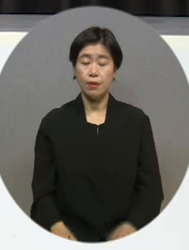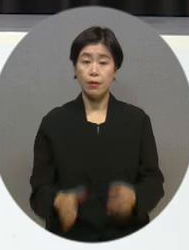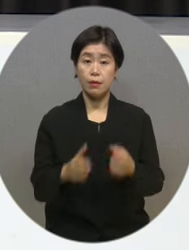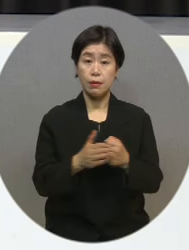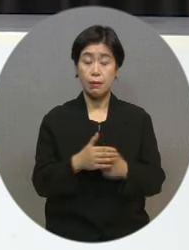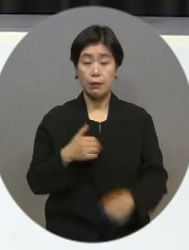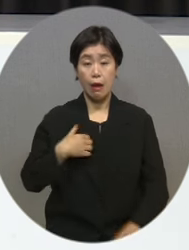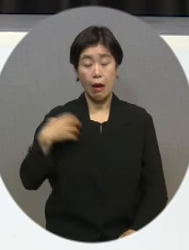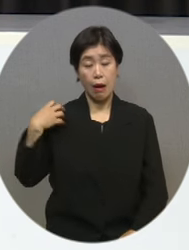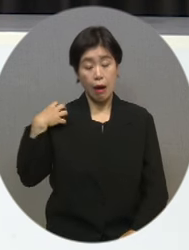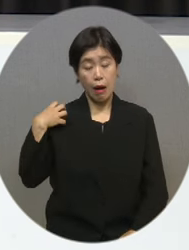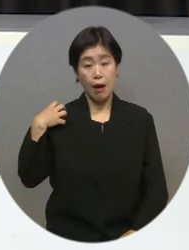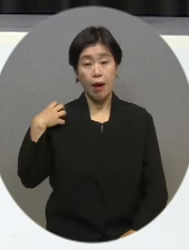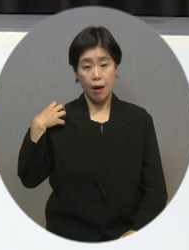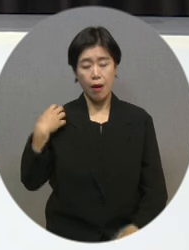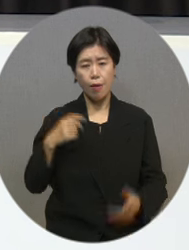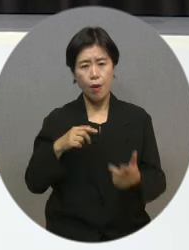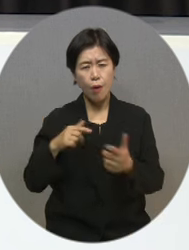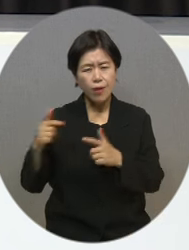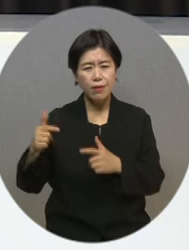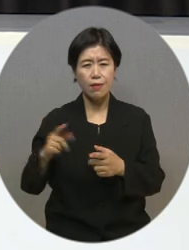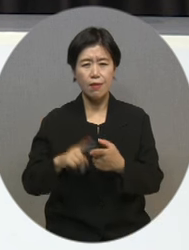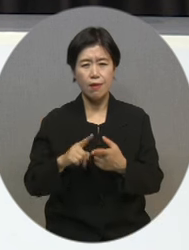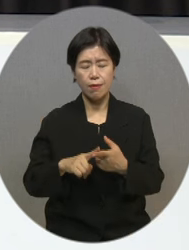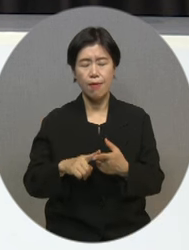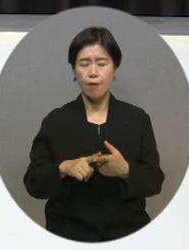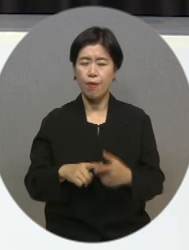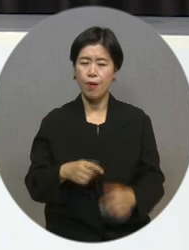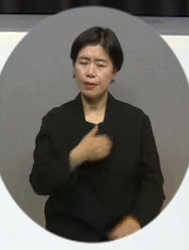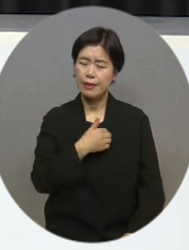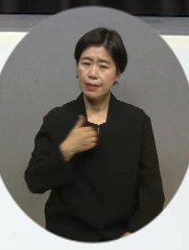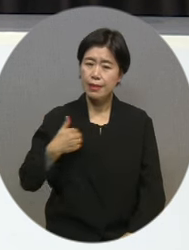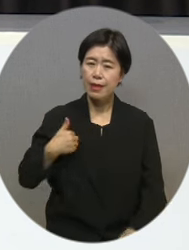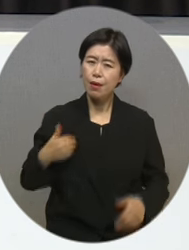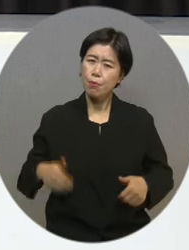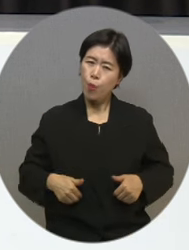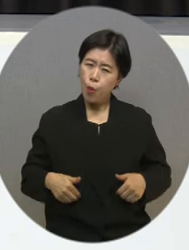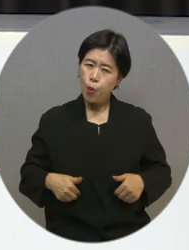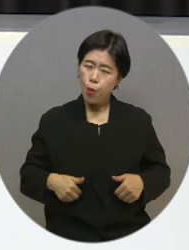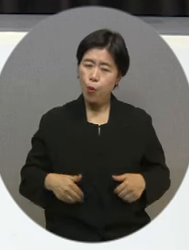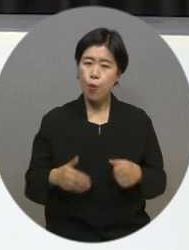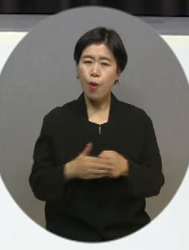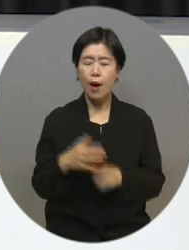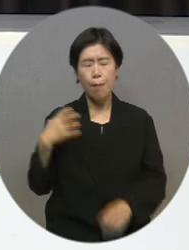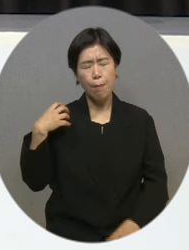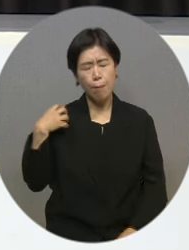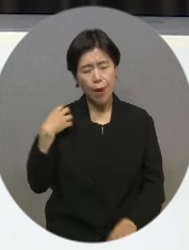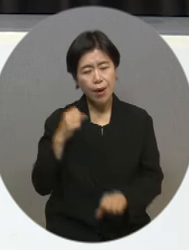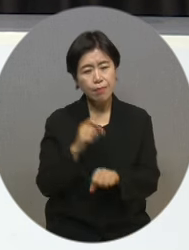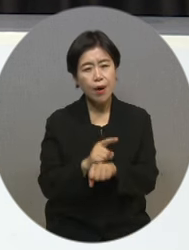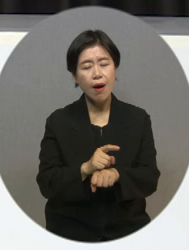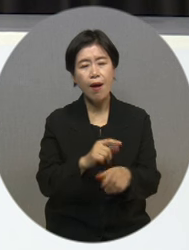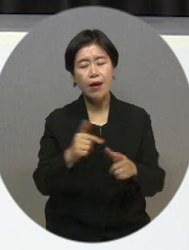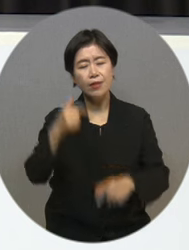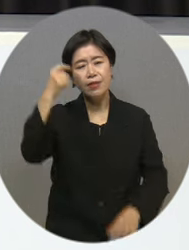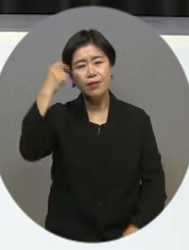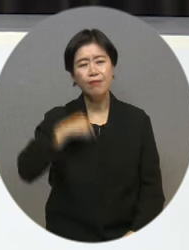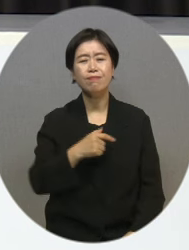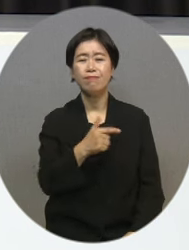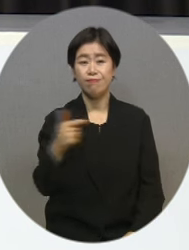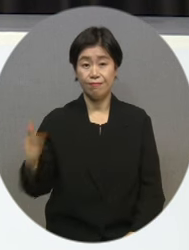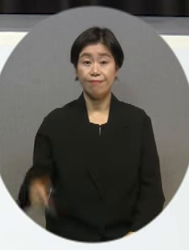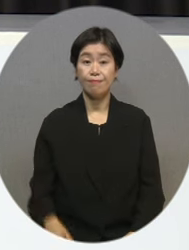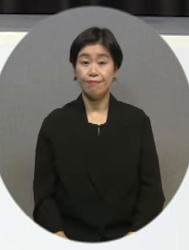영역에서 많은 역할을 해야 되는데 하는 그런 책임감 그렇겠죠. 이런 것들이 굉장히 네.